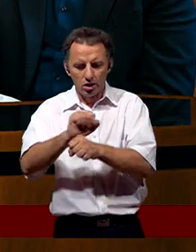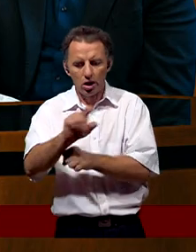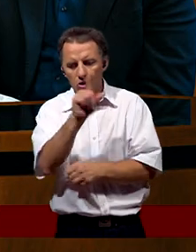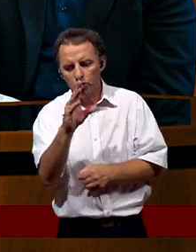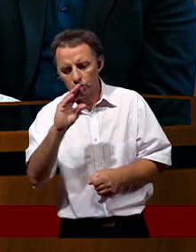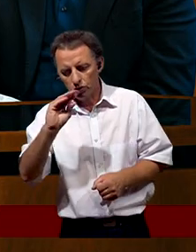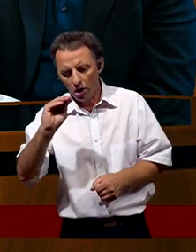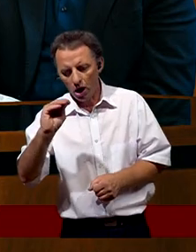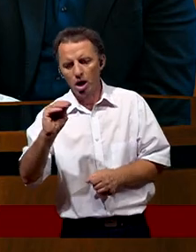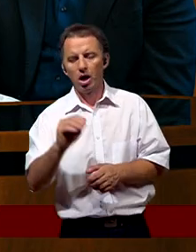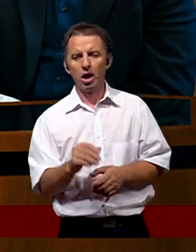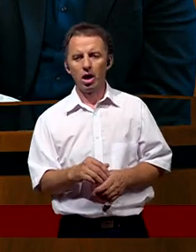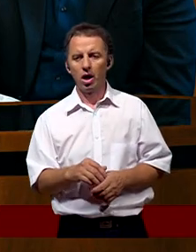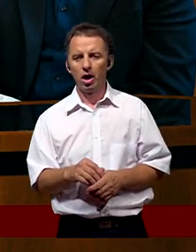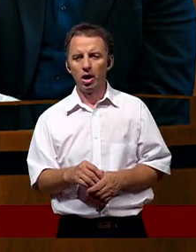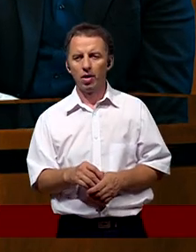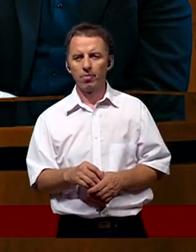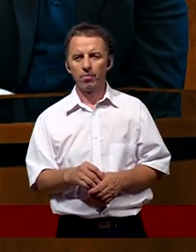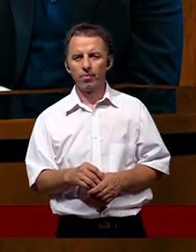jest, że